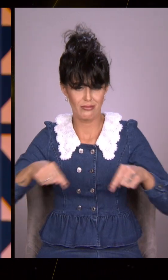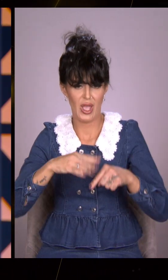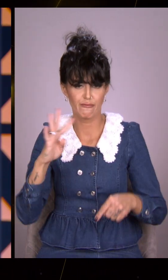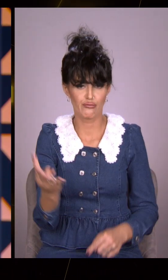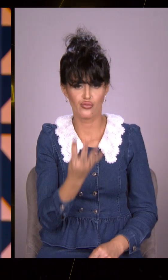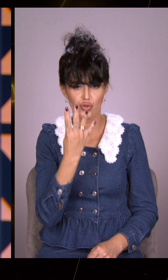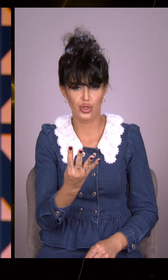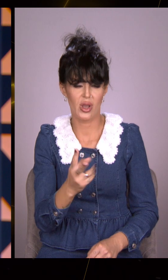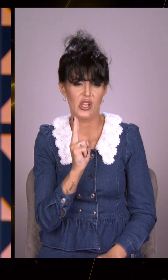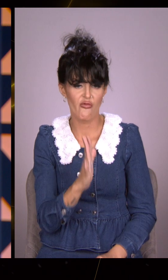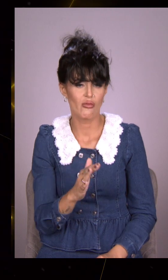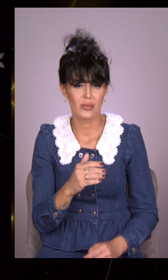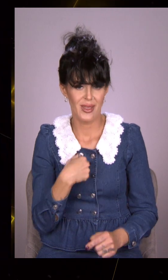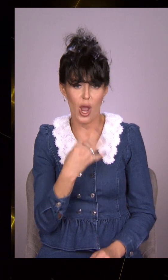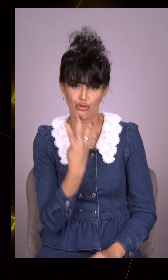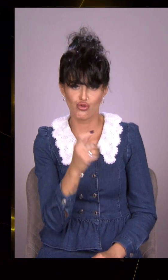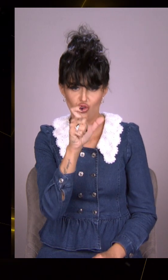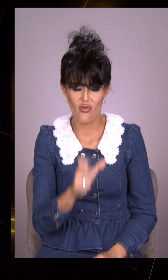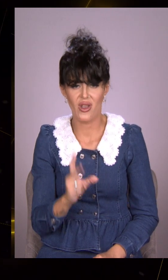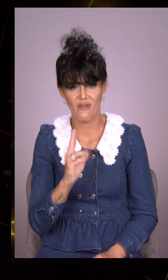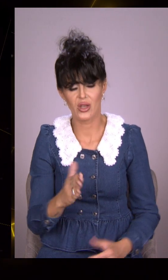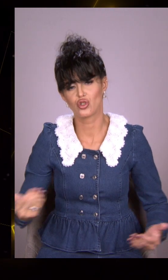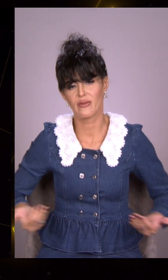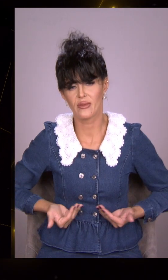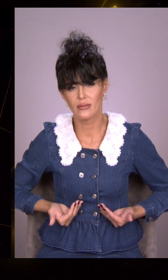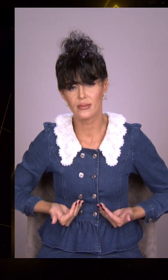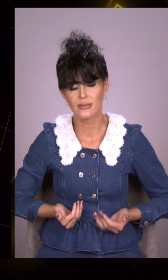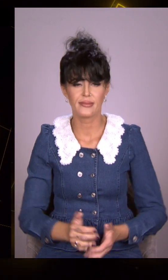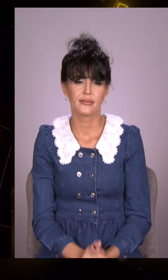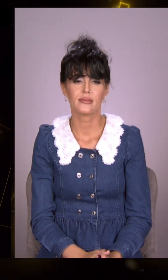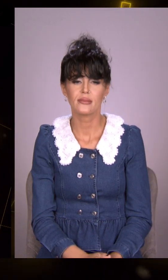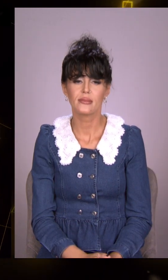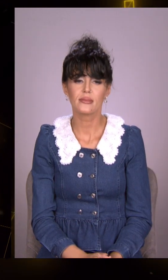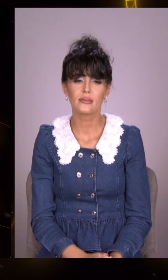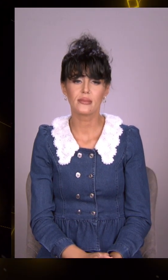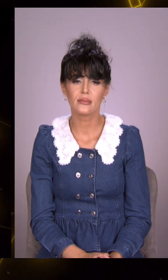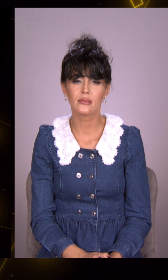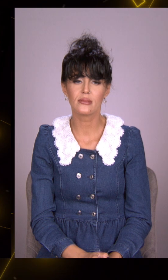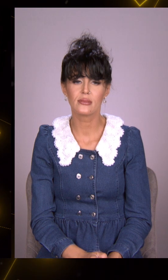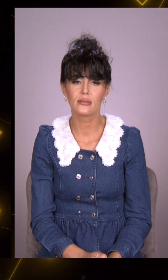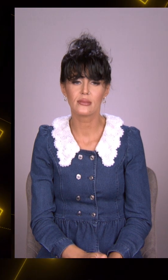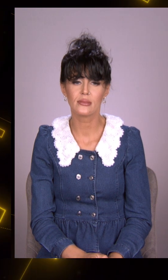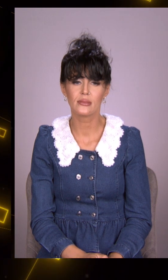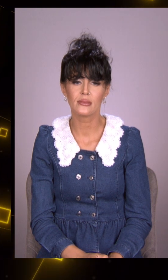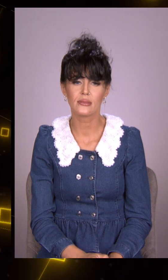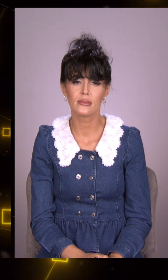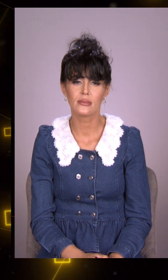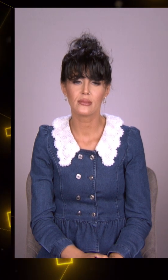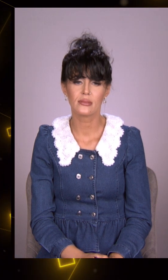одній кімнатні мешкали. Мамі, бай-бай. Дайте.